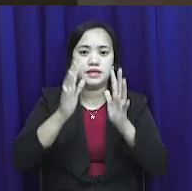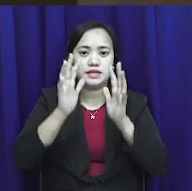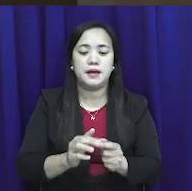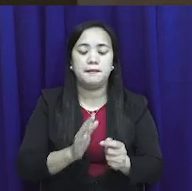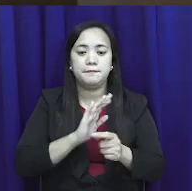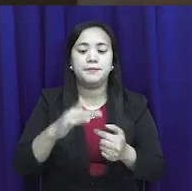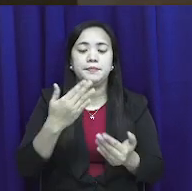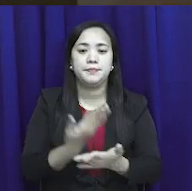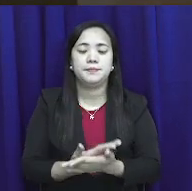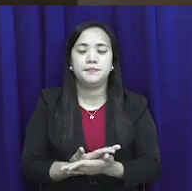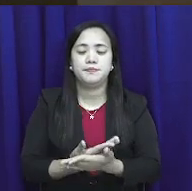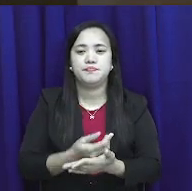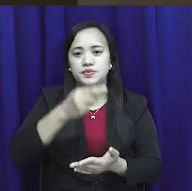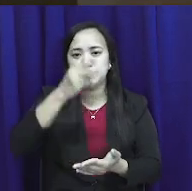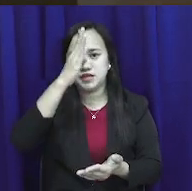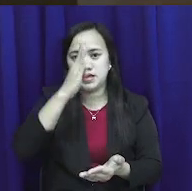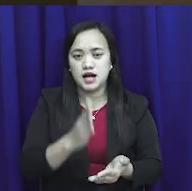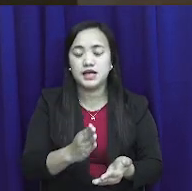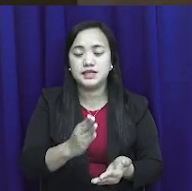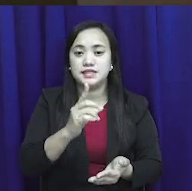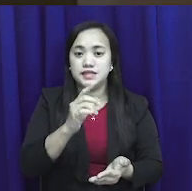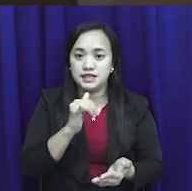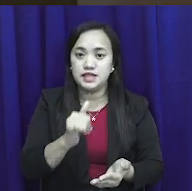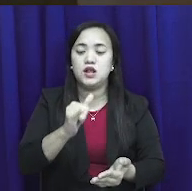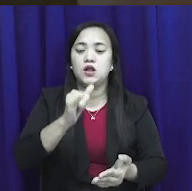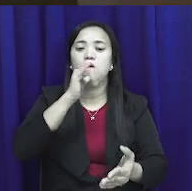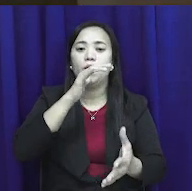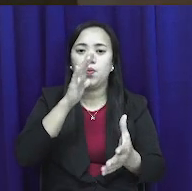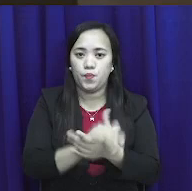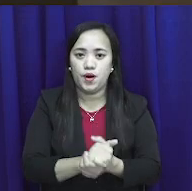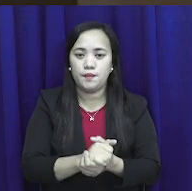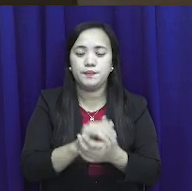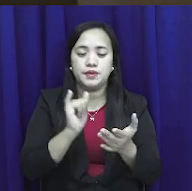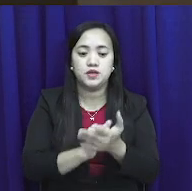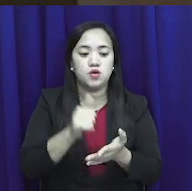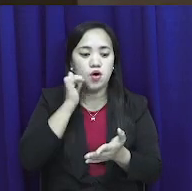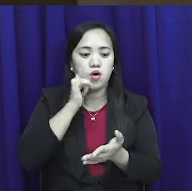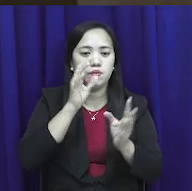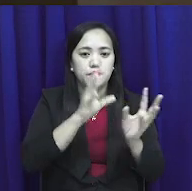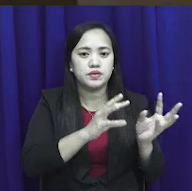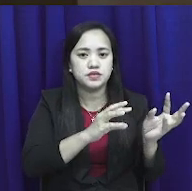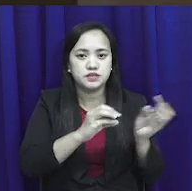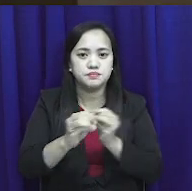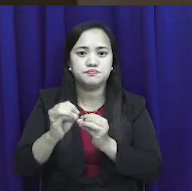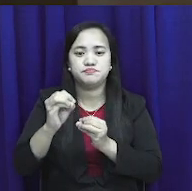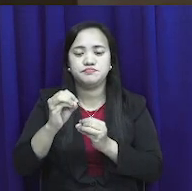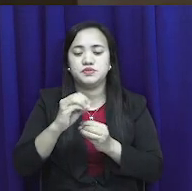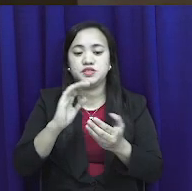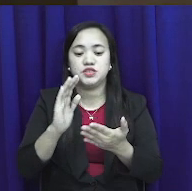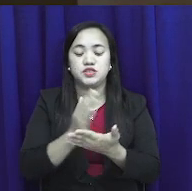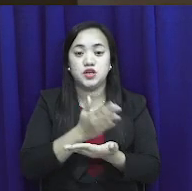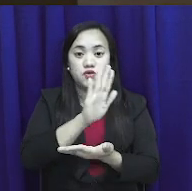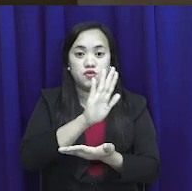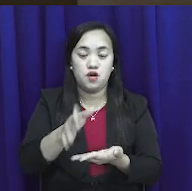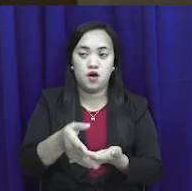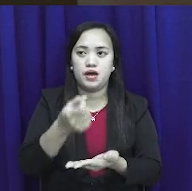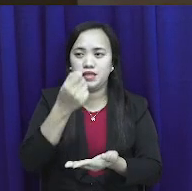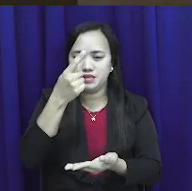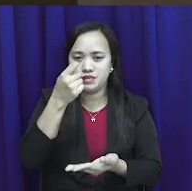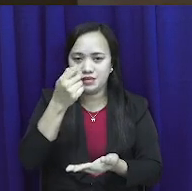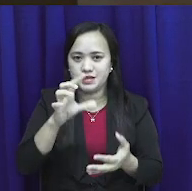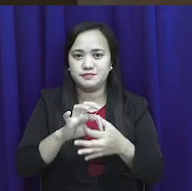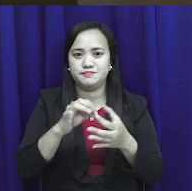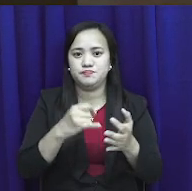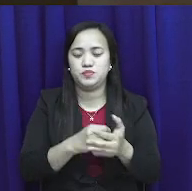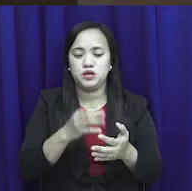boom napakaganda niyan yan ang maganda yan ang Ilagay niyo sa Share your thoughts mga ano yan